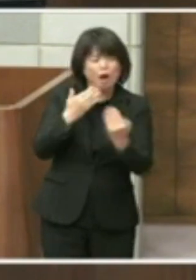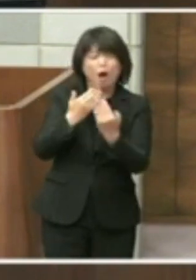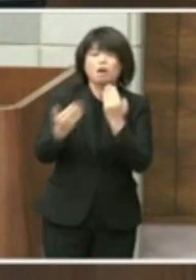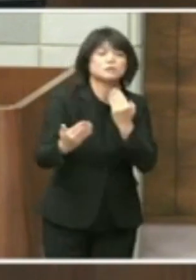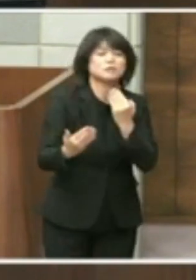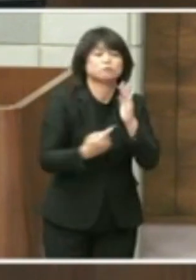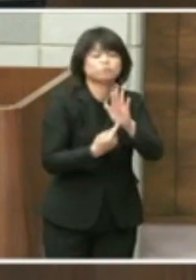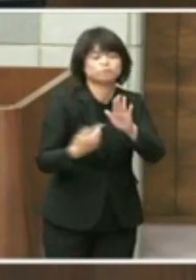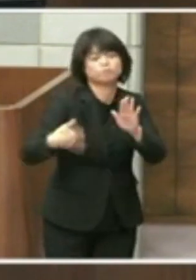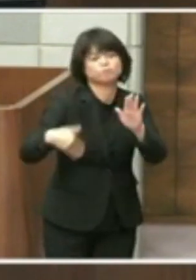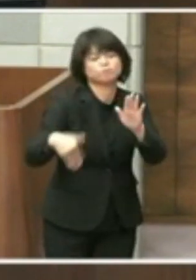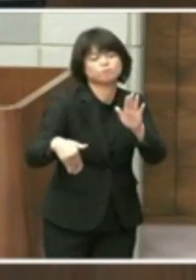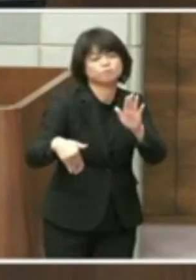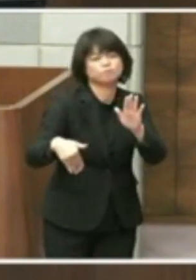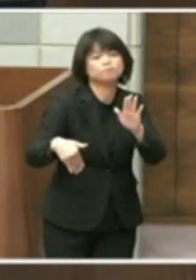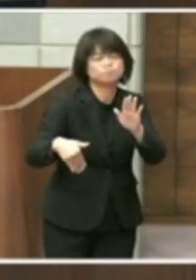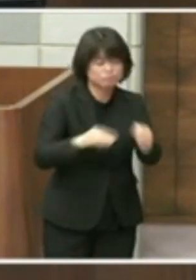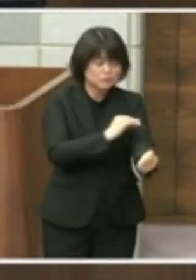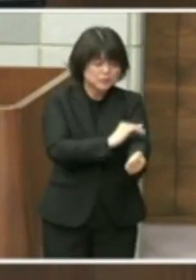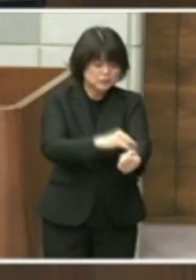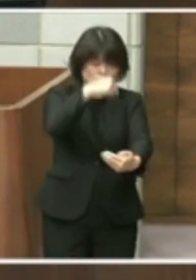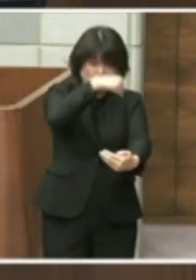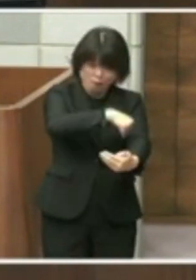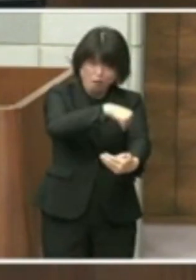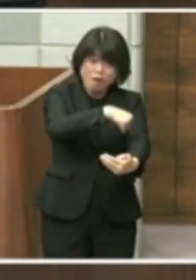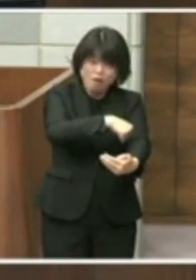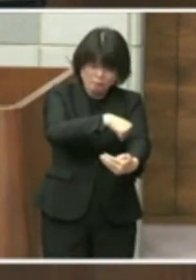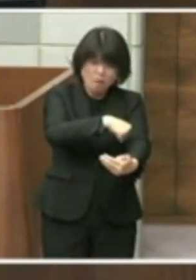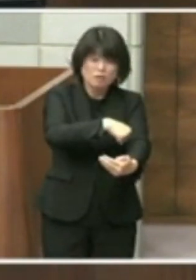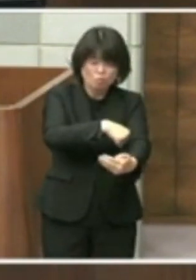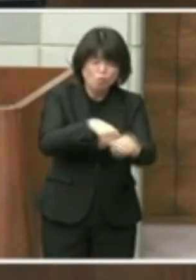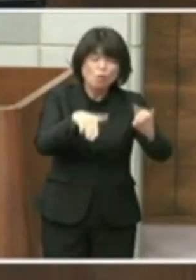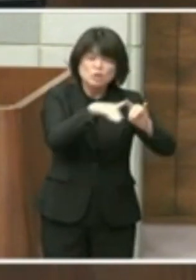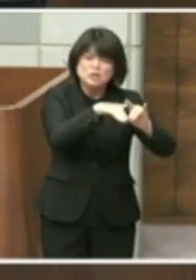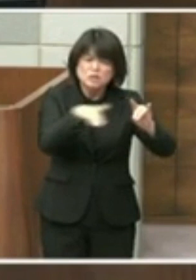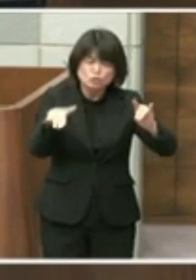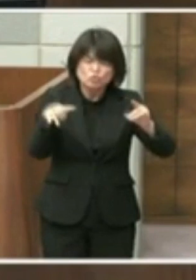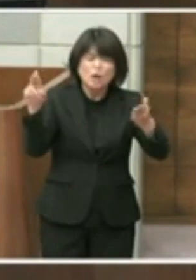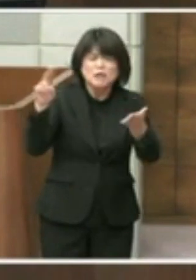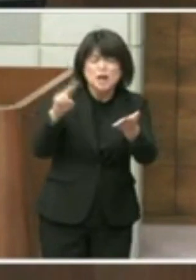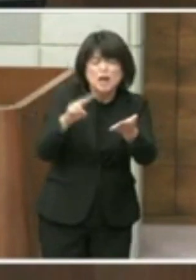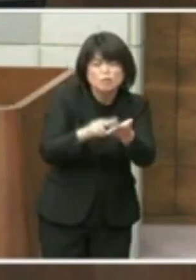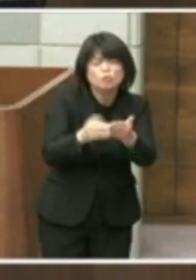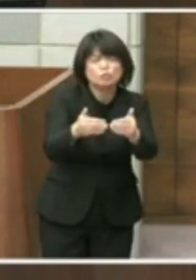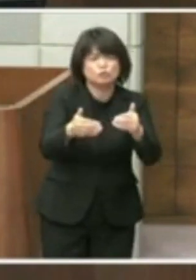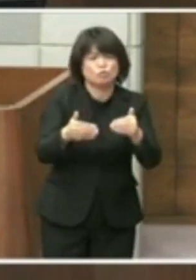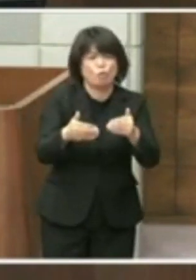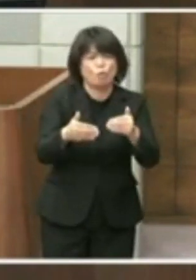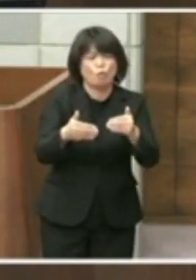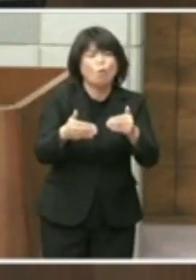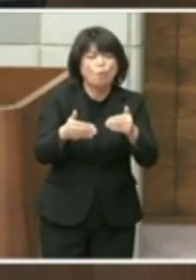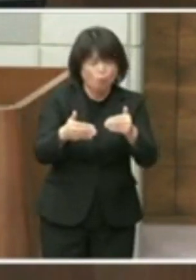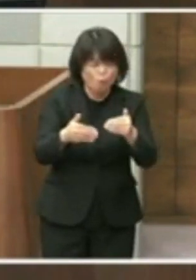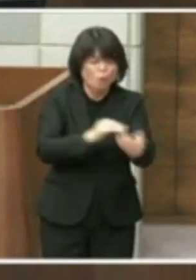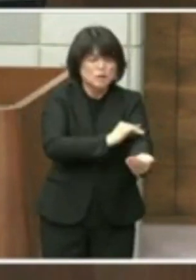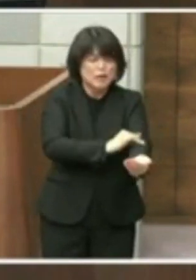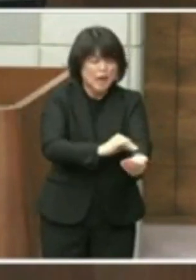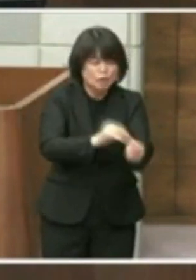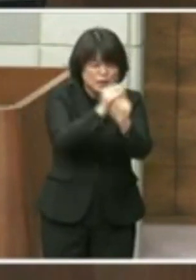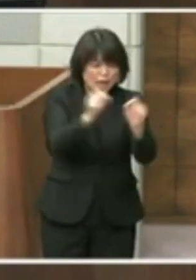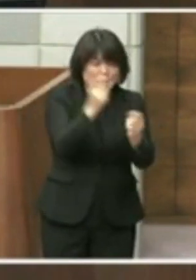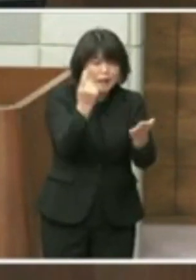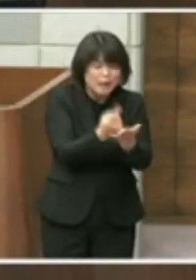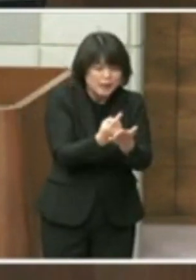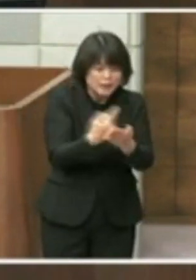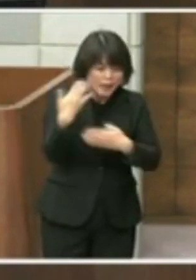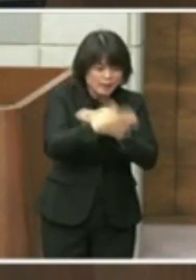っておらず、血中濃度に関する基準を定めることも、血液検査の結果のみをもって健康影